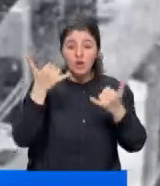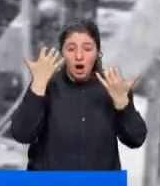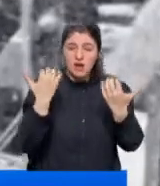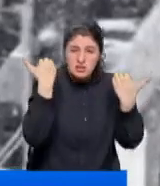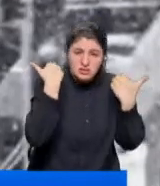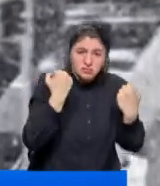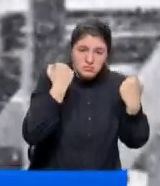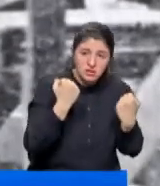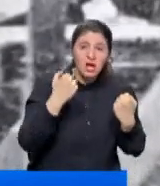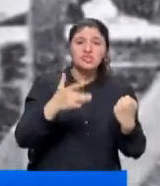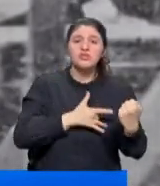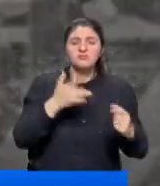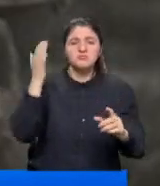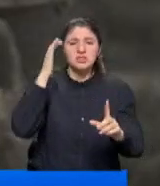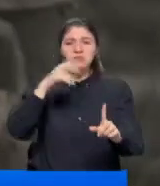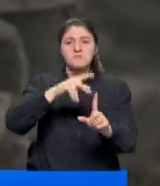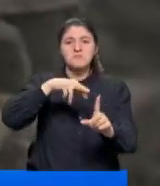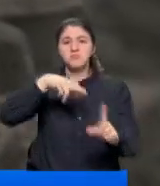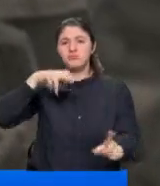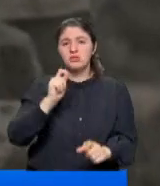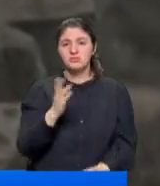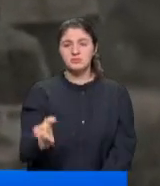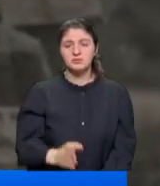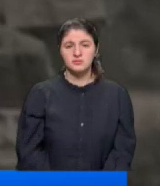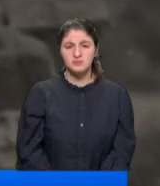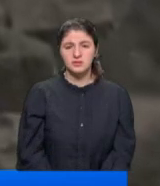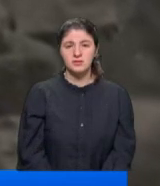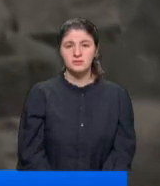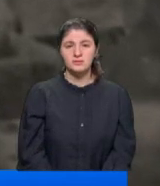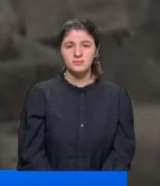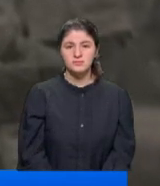sıkmadık düşmanı can evinden vurur koyduk